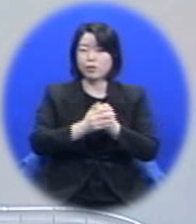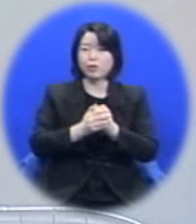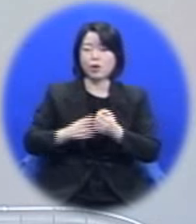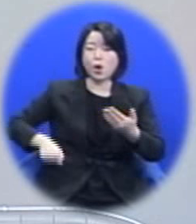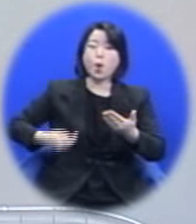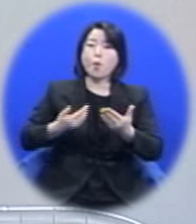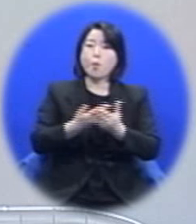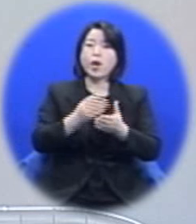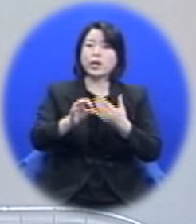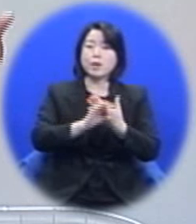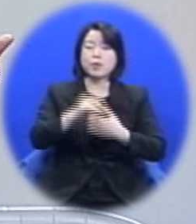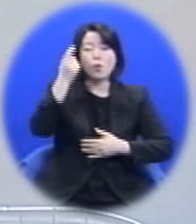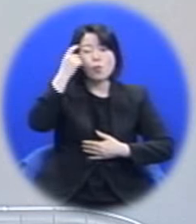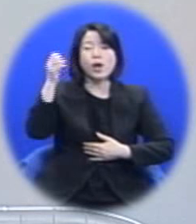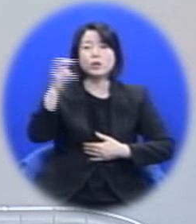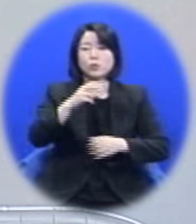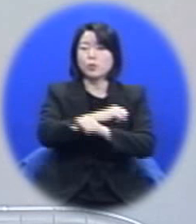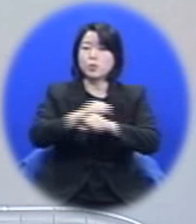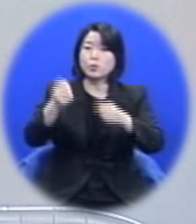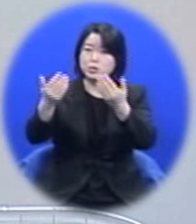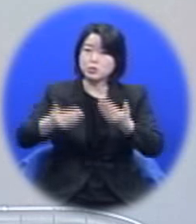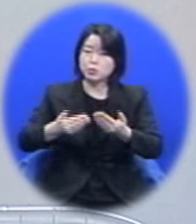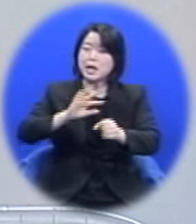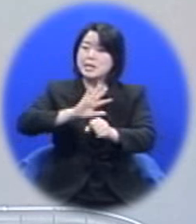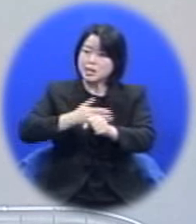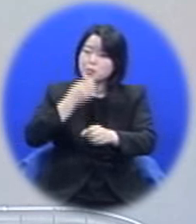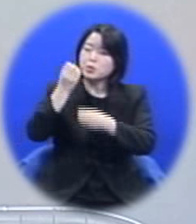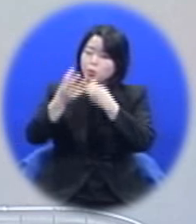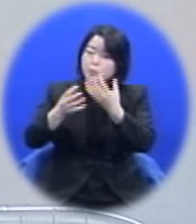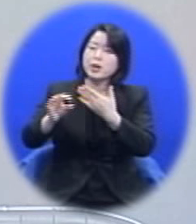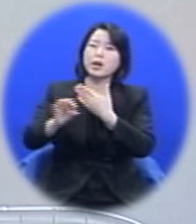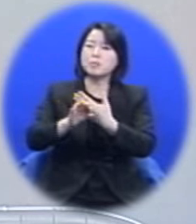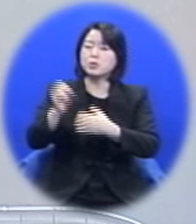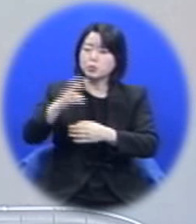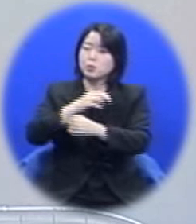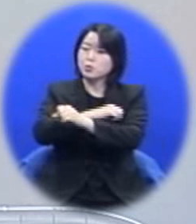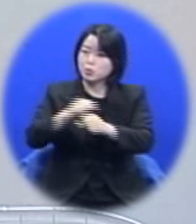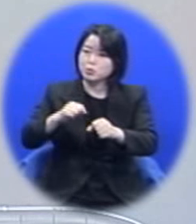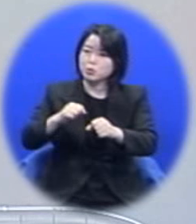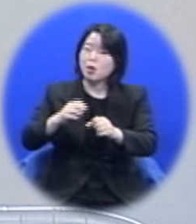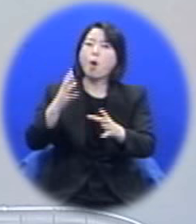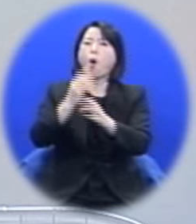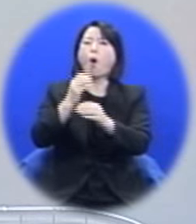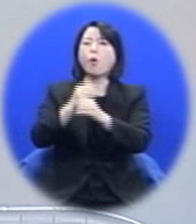회개하면 왜 또 용서하시고 잘못했다 그러면 또 용서하시고 아니 언제까지 그렇게 하실 거예요?